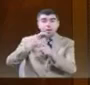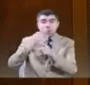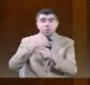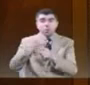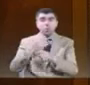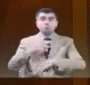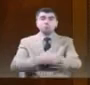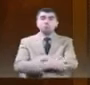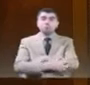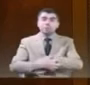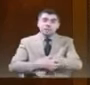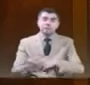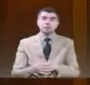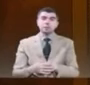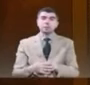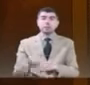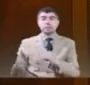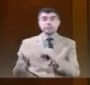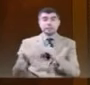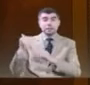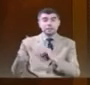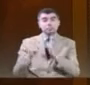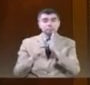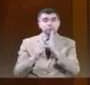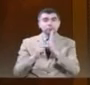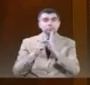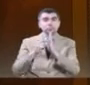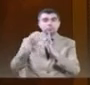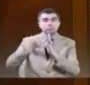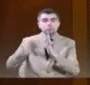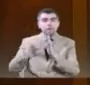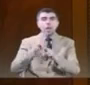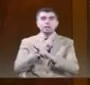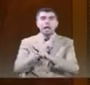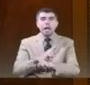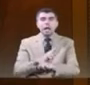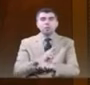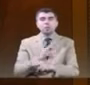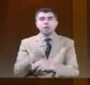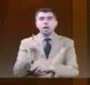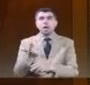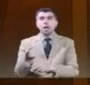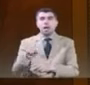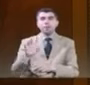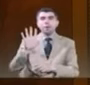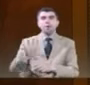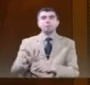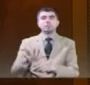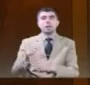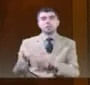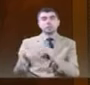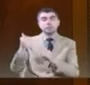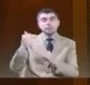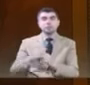بالفئات الضعيفة، حيث يرفع تدريجيا الأدنى الحد الأدنى للمعاش بالقطاع العام إلى 1500 درهم